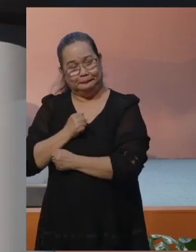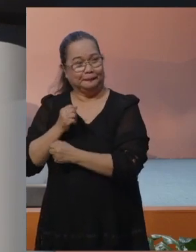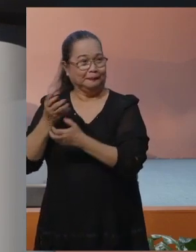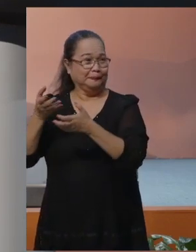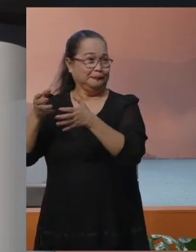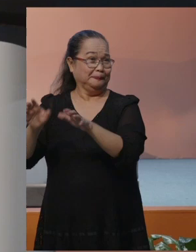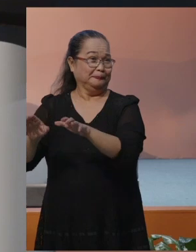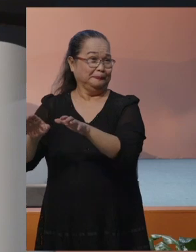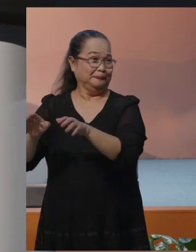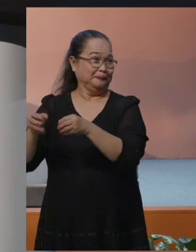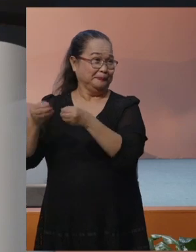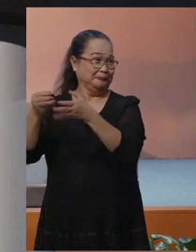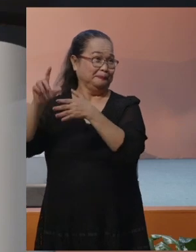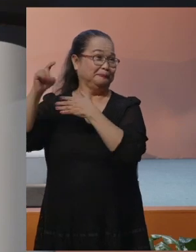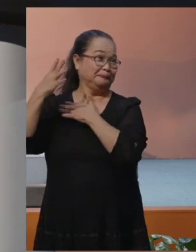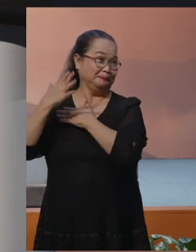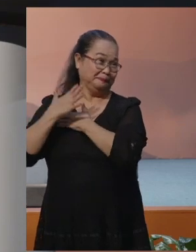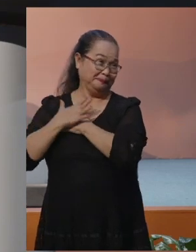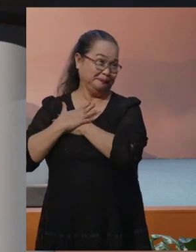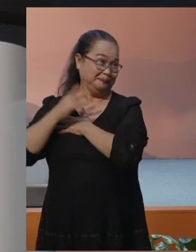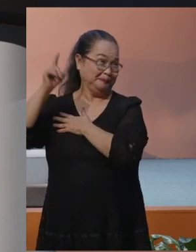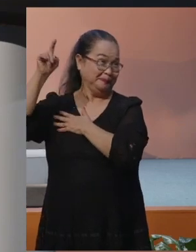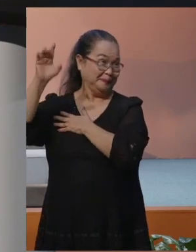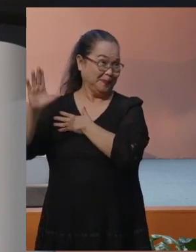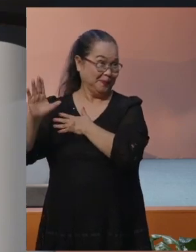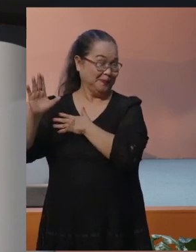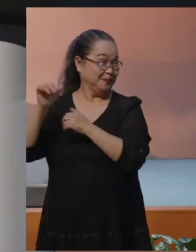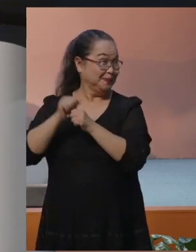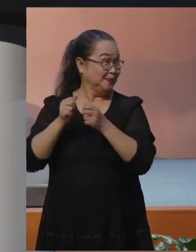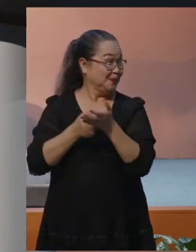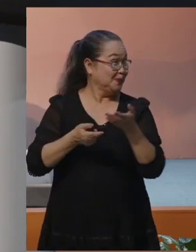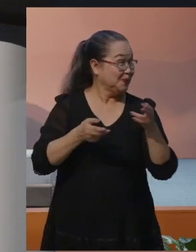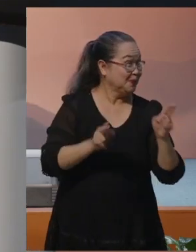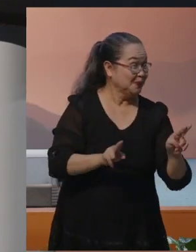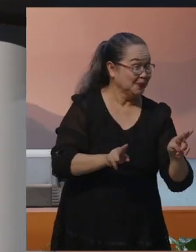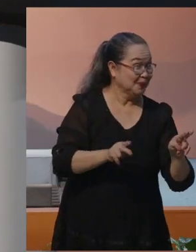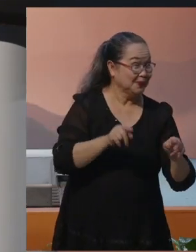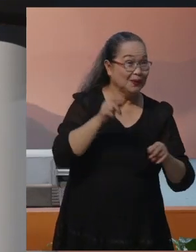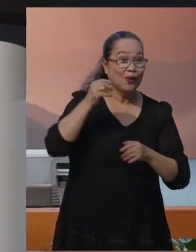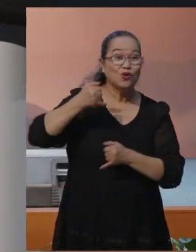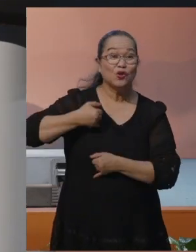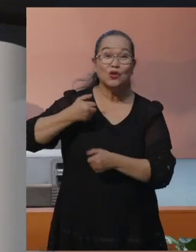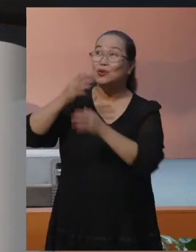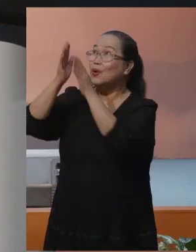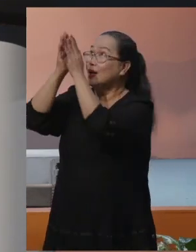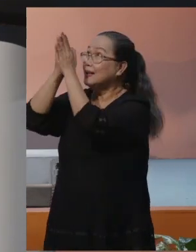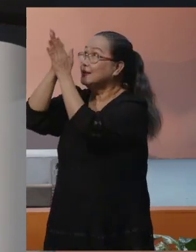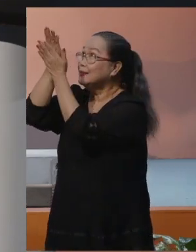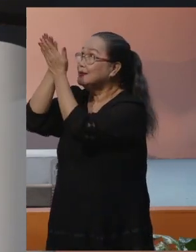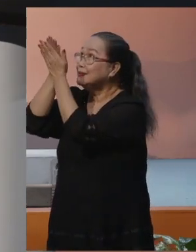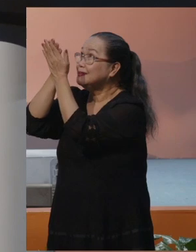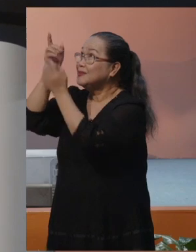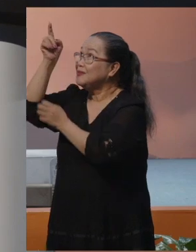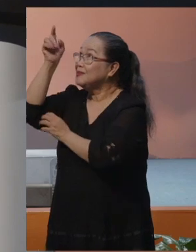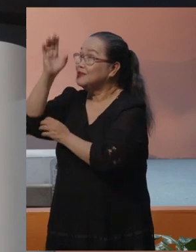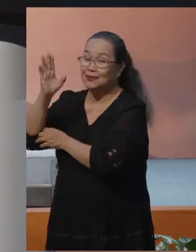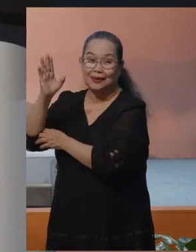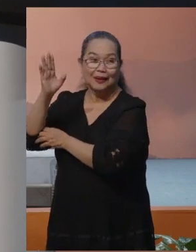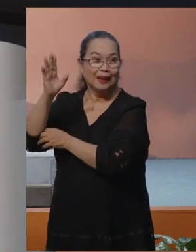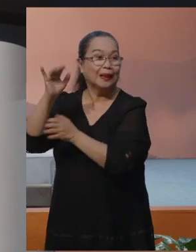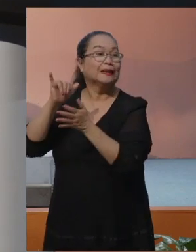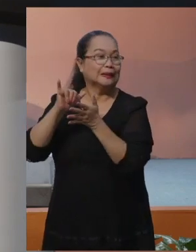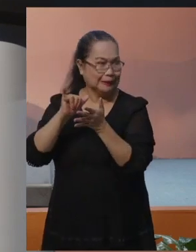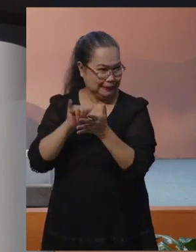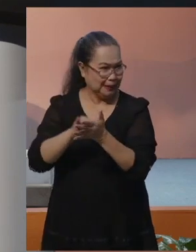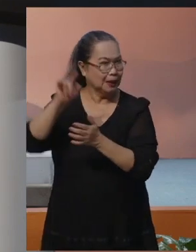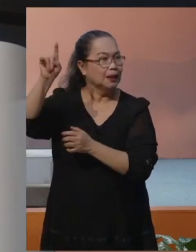pagkakataon. Binigyan siya ng grace. Ngayon, sumangguni muna siya sa Diyos. At ito ang naging daan upang